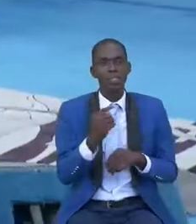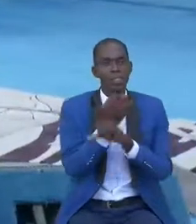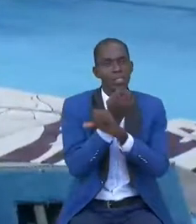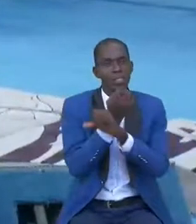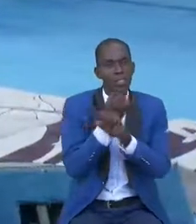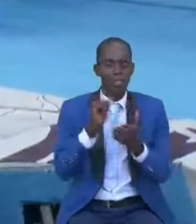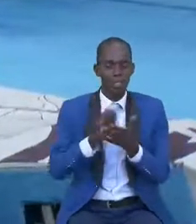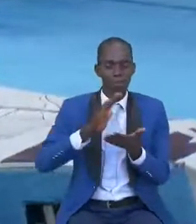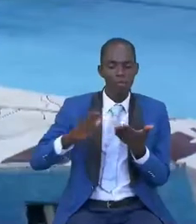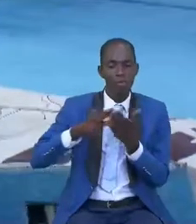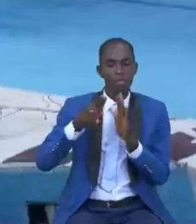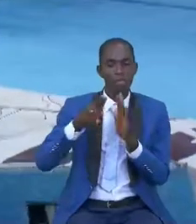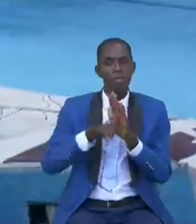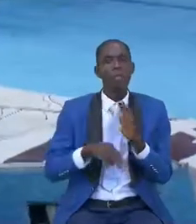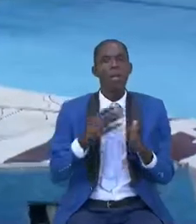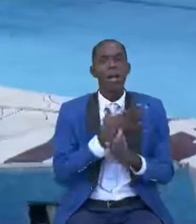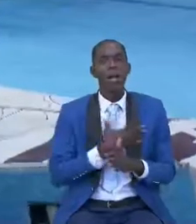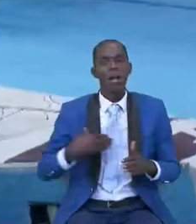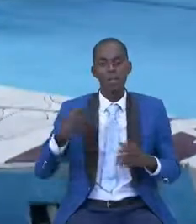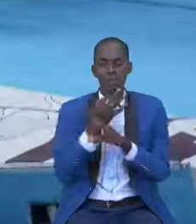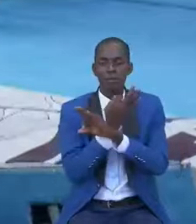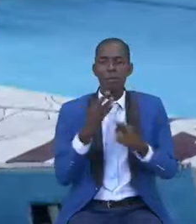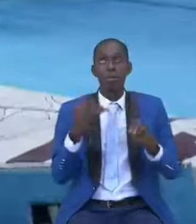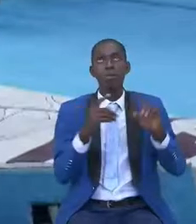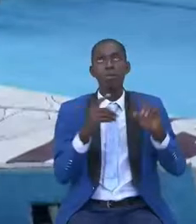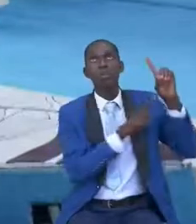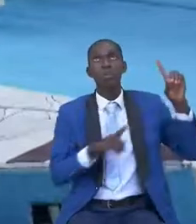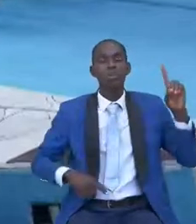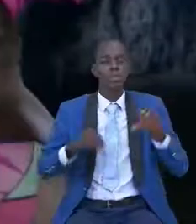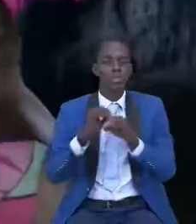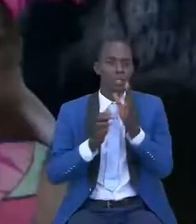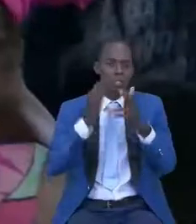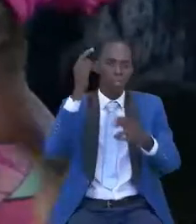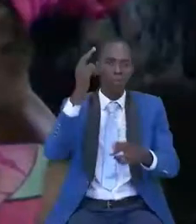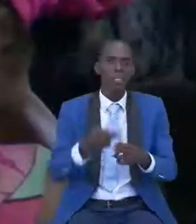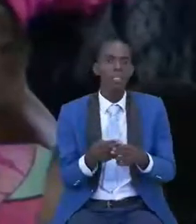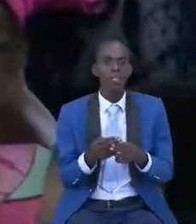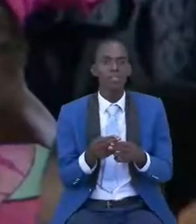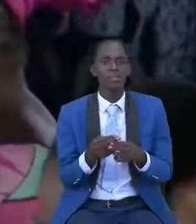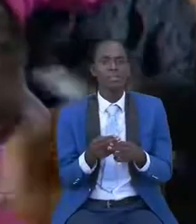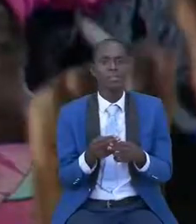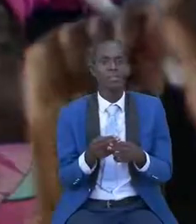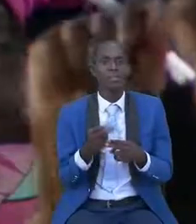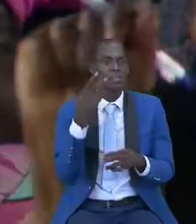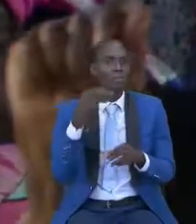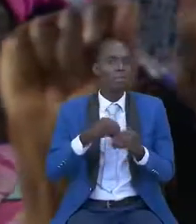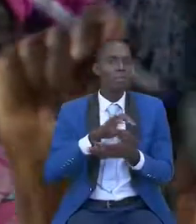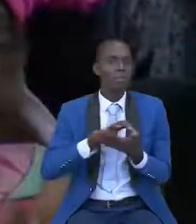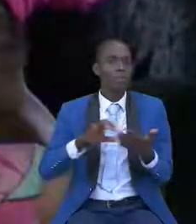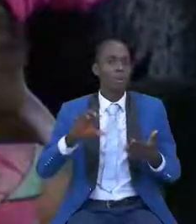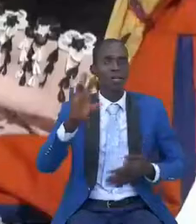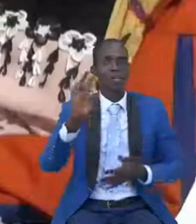Et tu auras le salut, le pardon et la liberté du Seigneur au nom